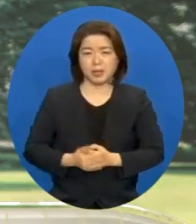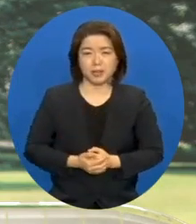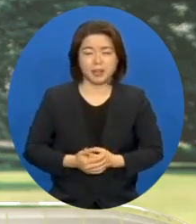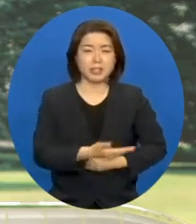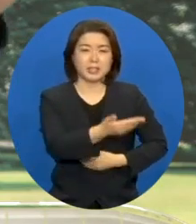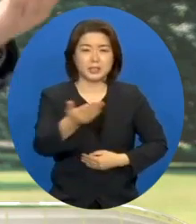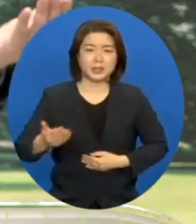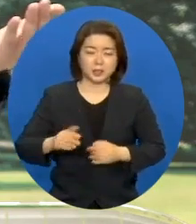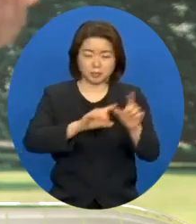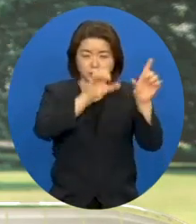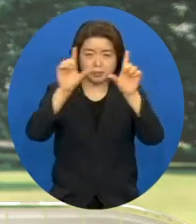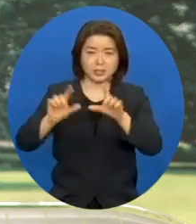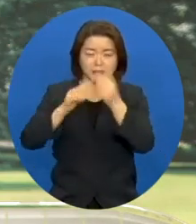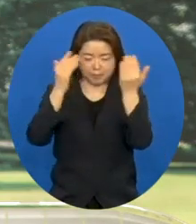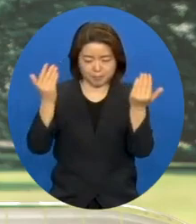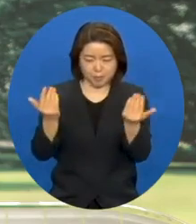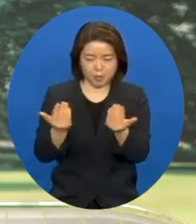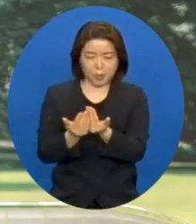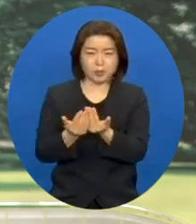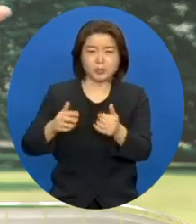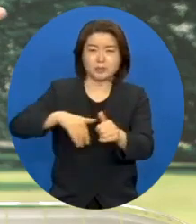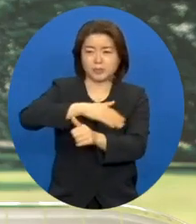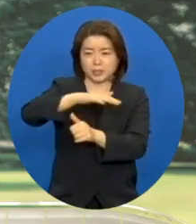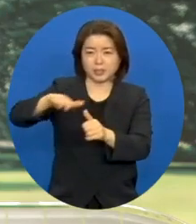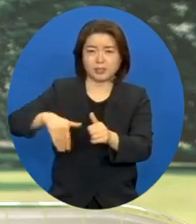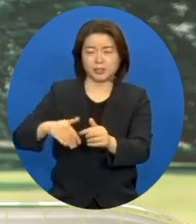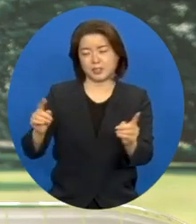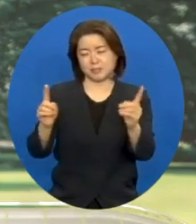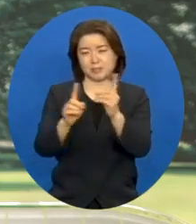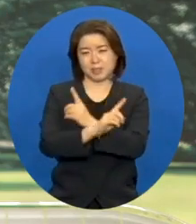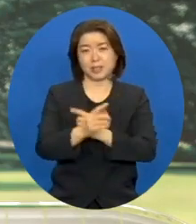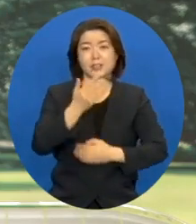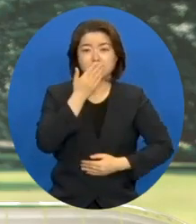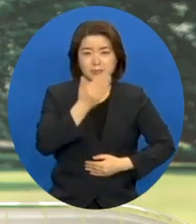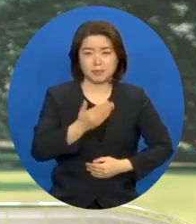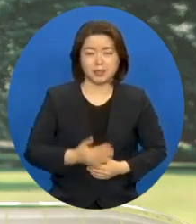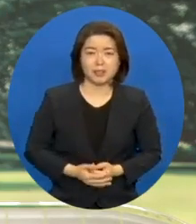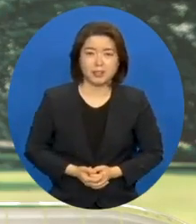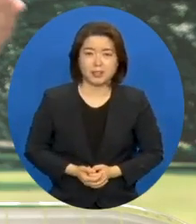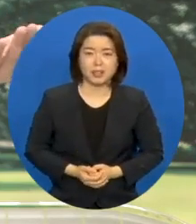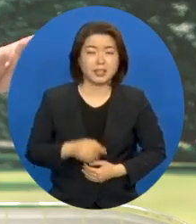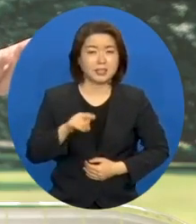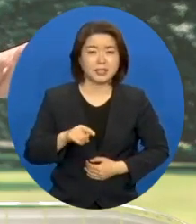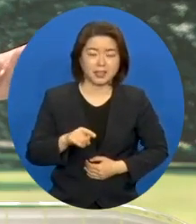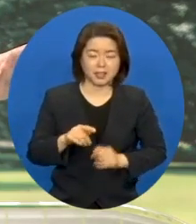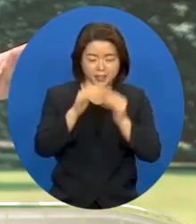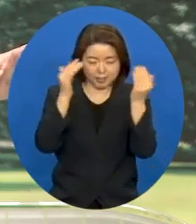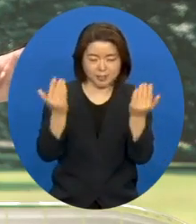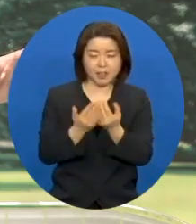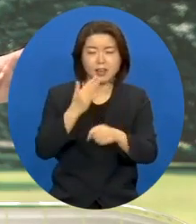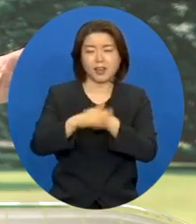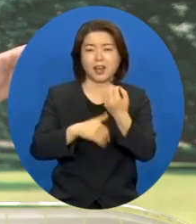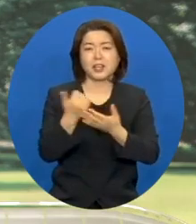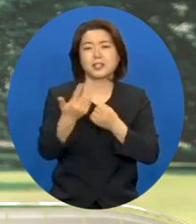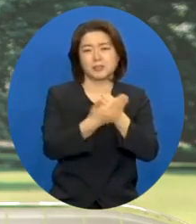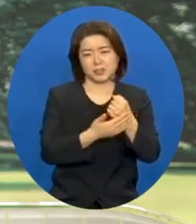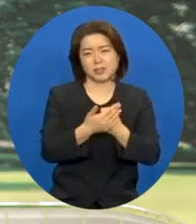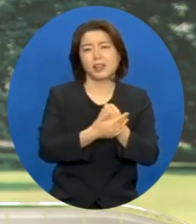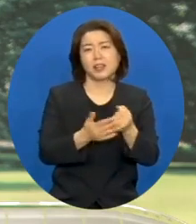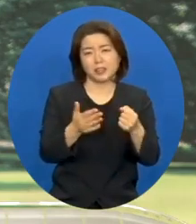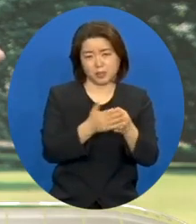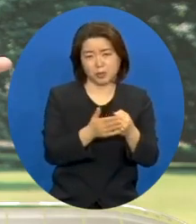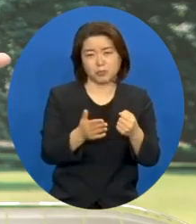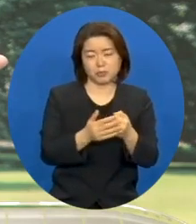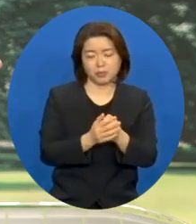삶 모든 형편이 다 뒤바꿔지게 돼요. 이게 다 하나님의 은혜의 일이었구나.